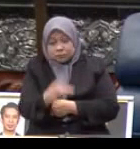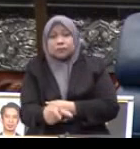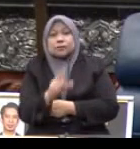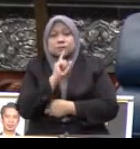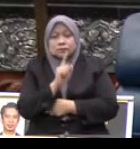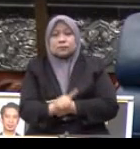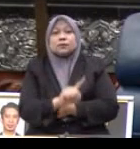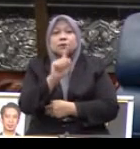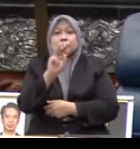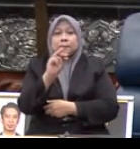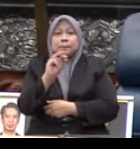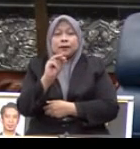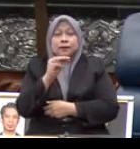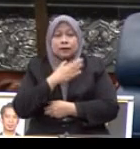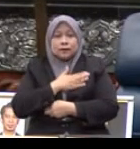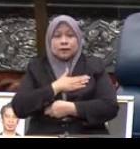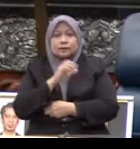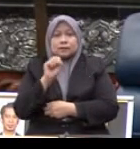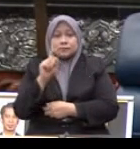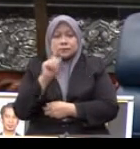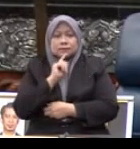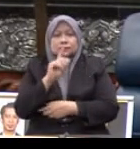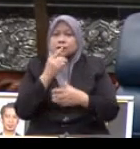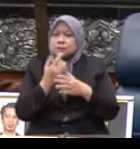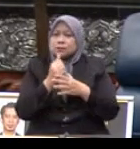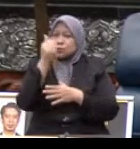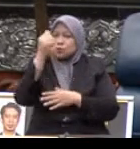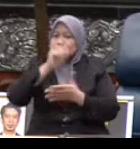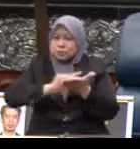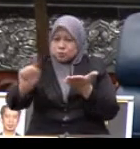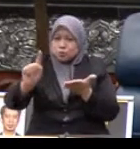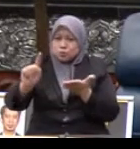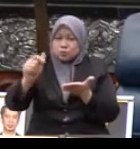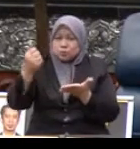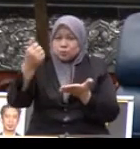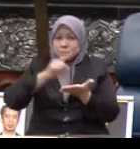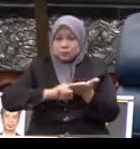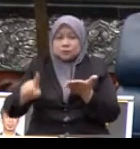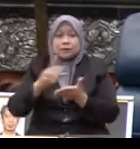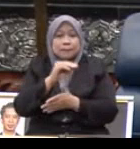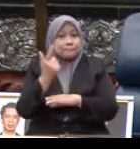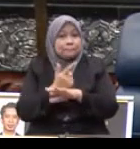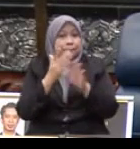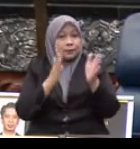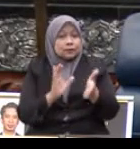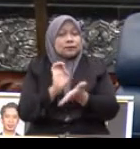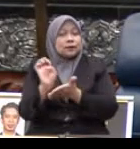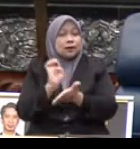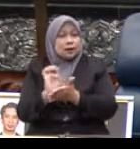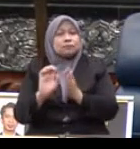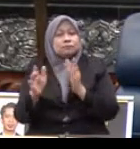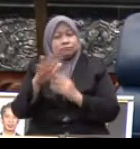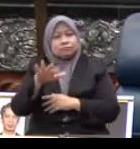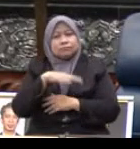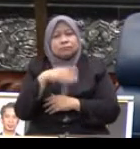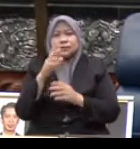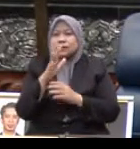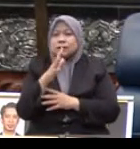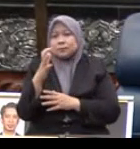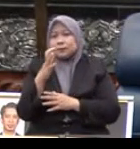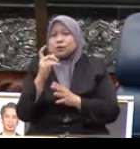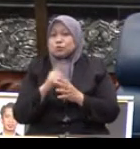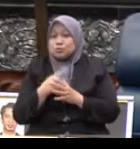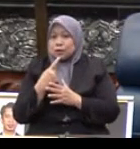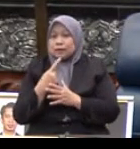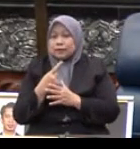pelaksanakan latihan industri adalah sekurang-kurangnya selama 10 minggu dan pelatih industri dibayar lawan bulanan minimal sebanyak